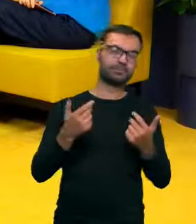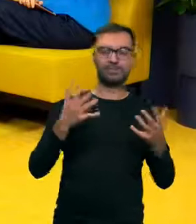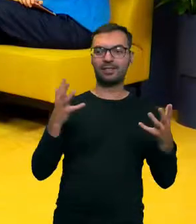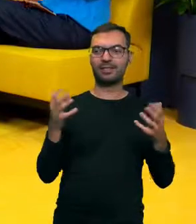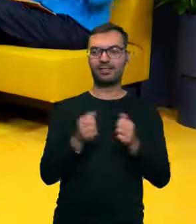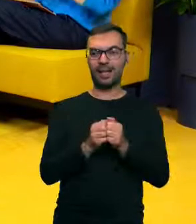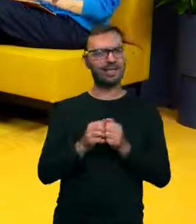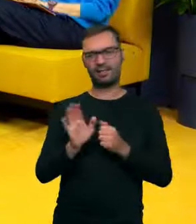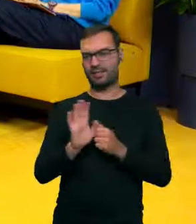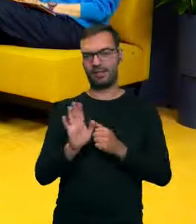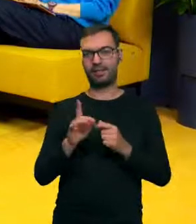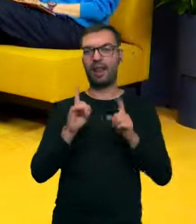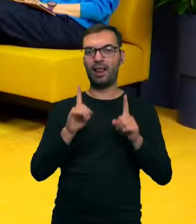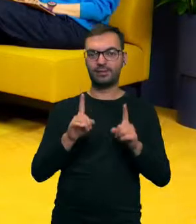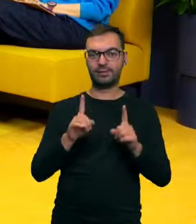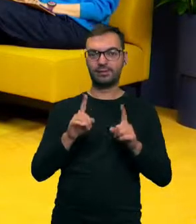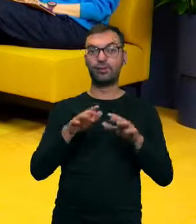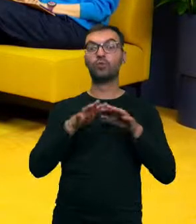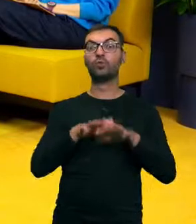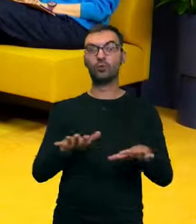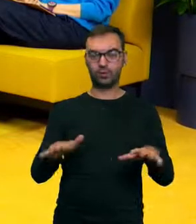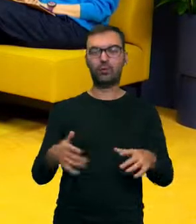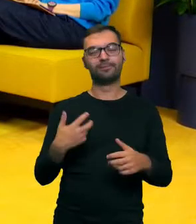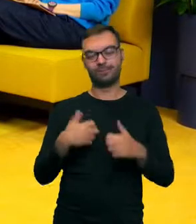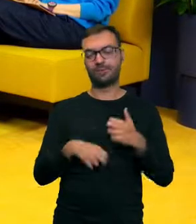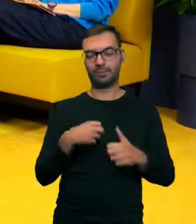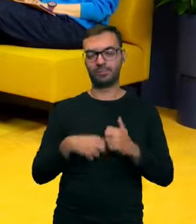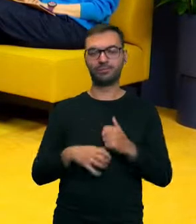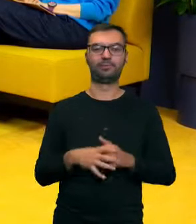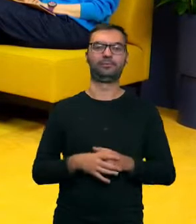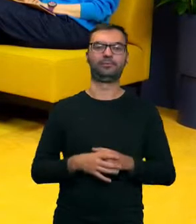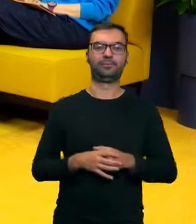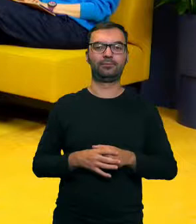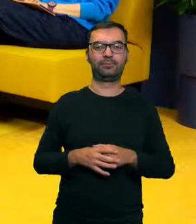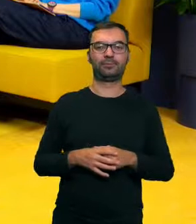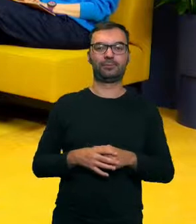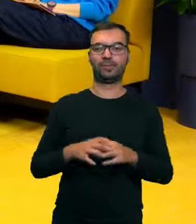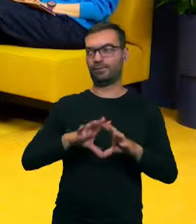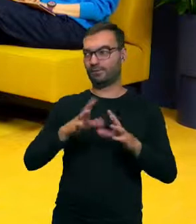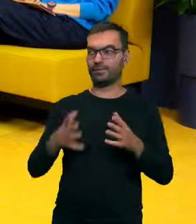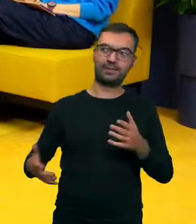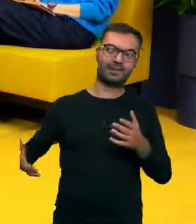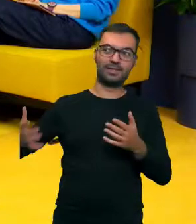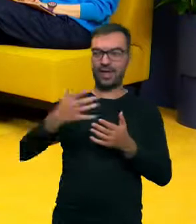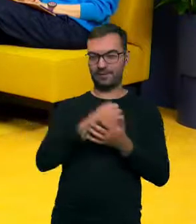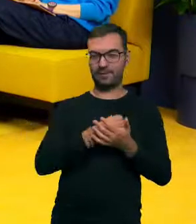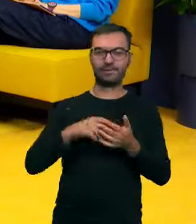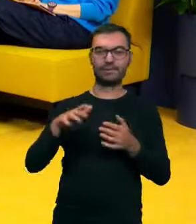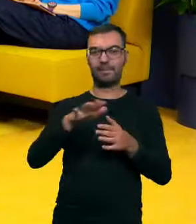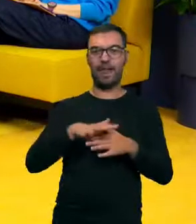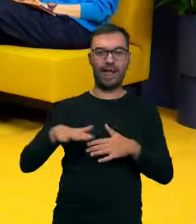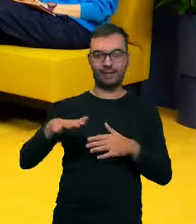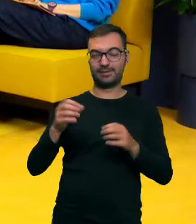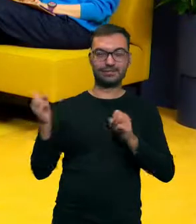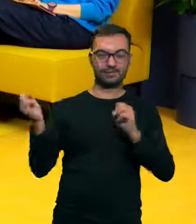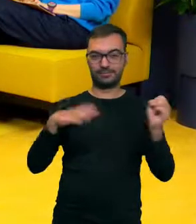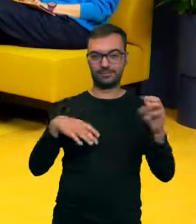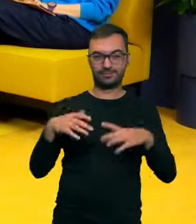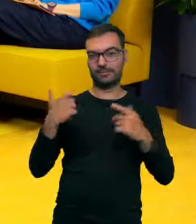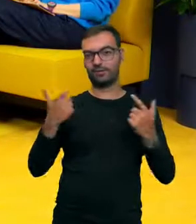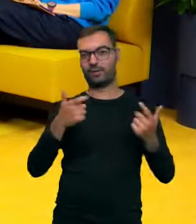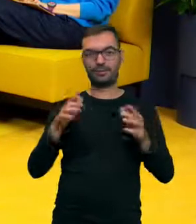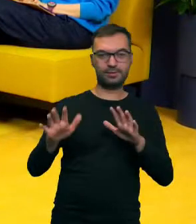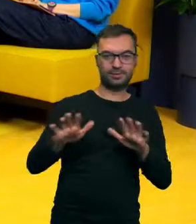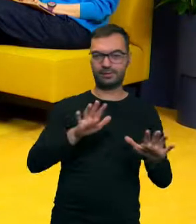znaleźć, to nie, ale dużą ilość to już tak. I zgromadzić się na planie jeszcze. I zgromadzić się na planie i zrobić